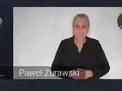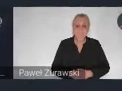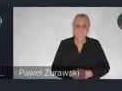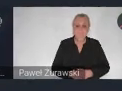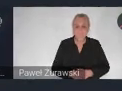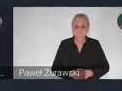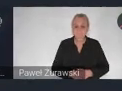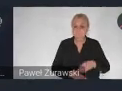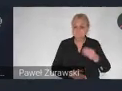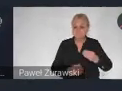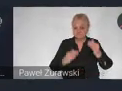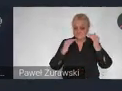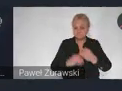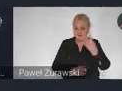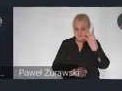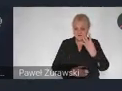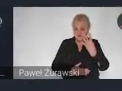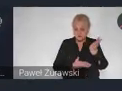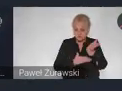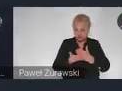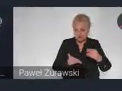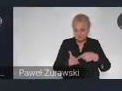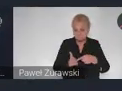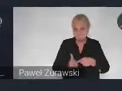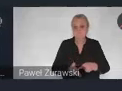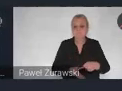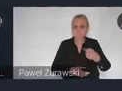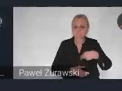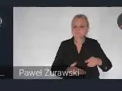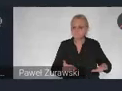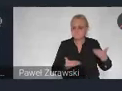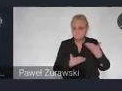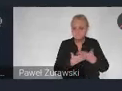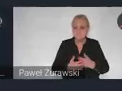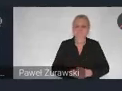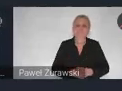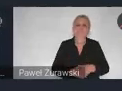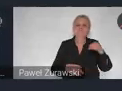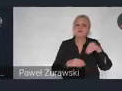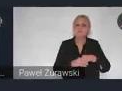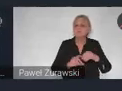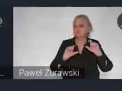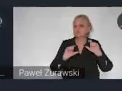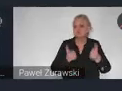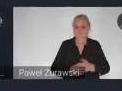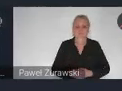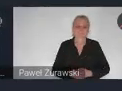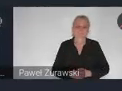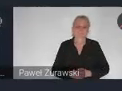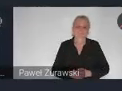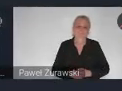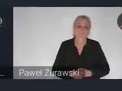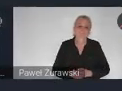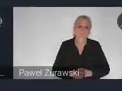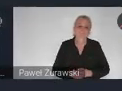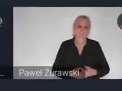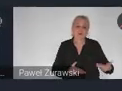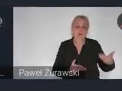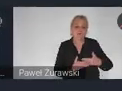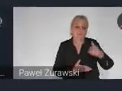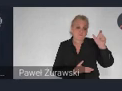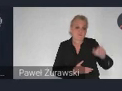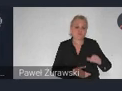dochodzimy teraz do czwartej części naszej oferty w której oferent